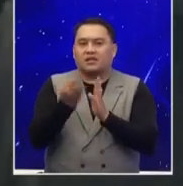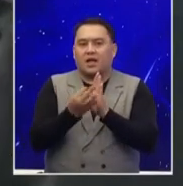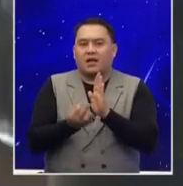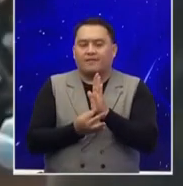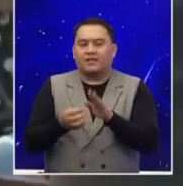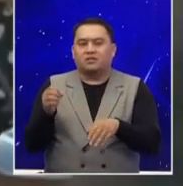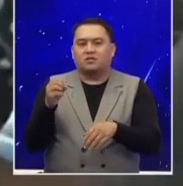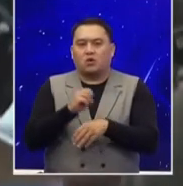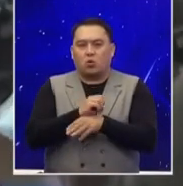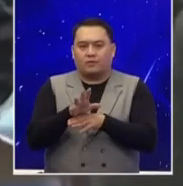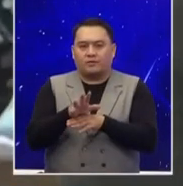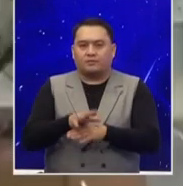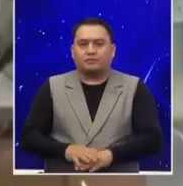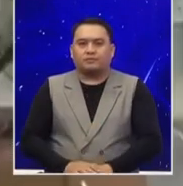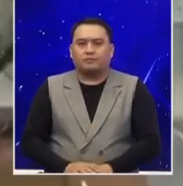на коронавирус.